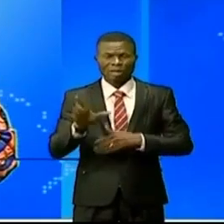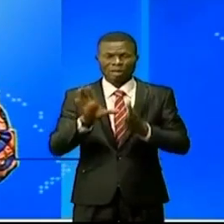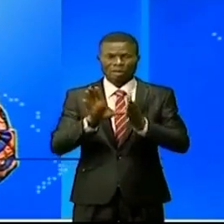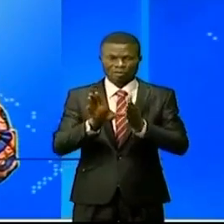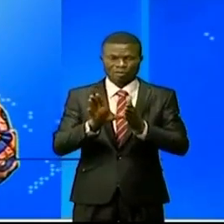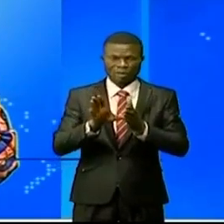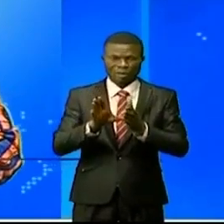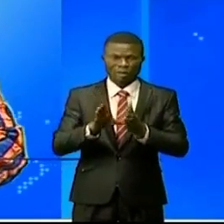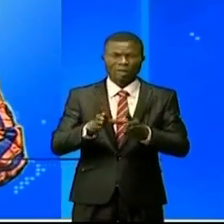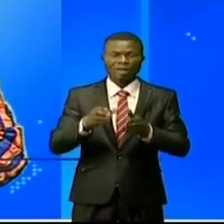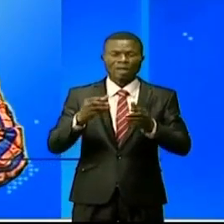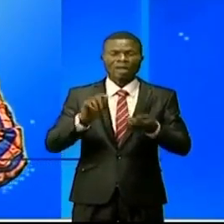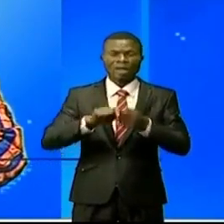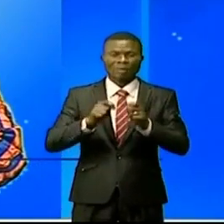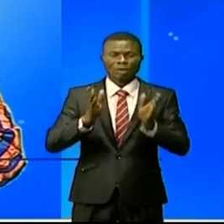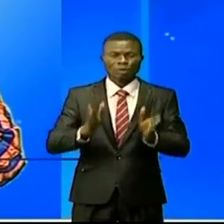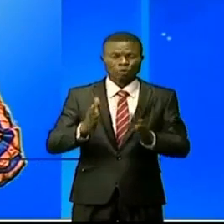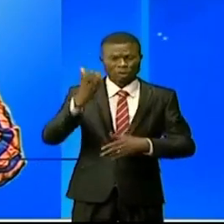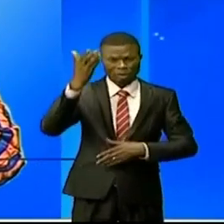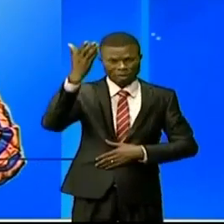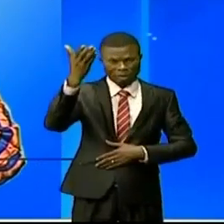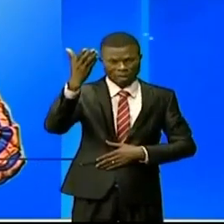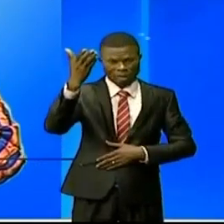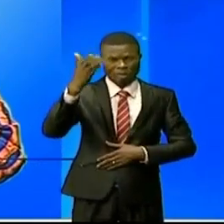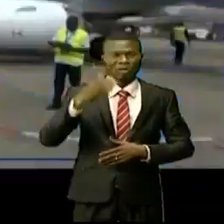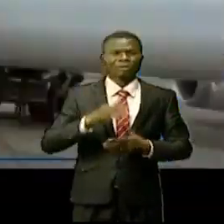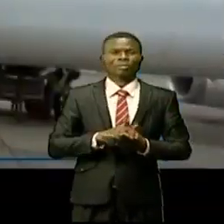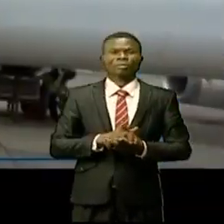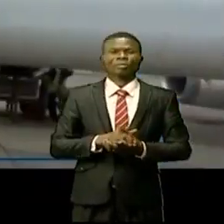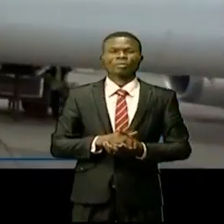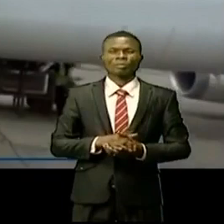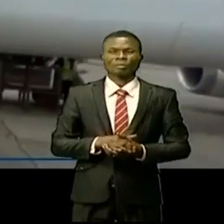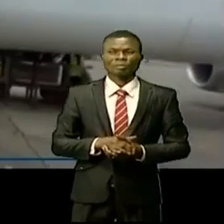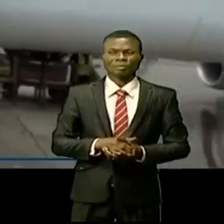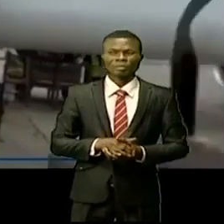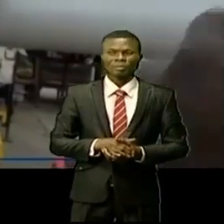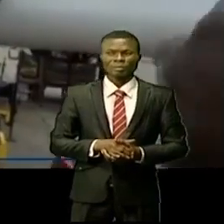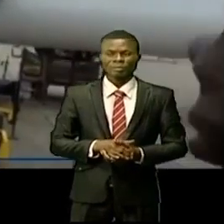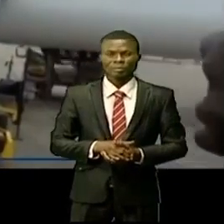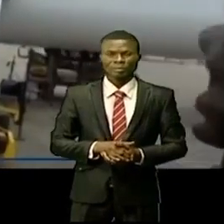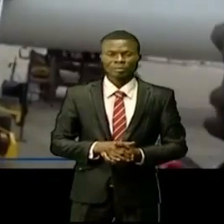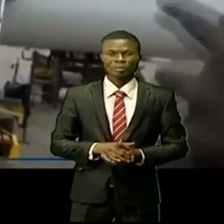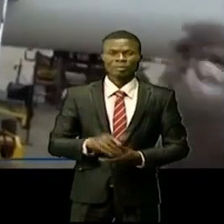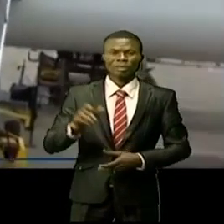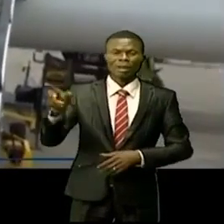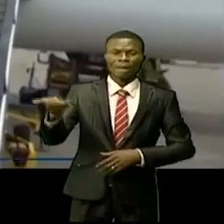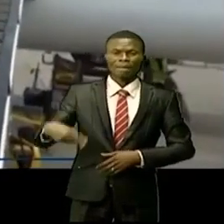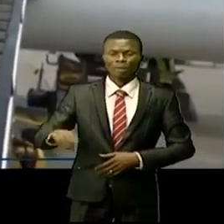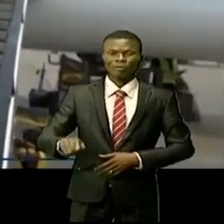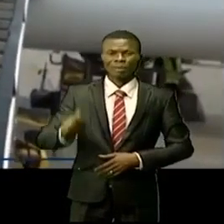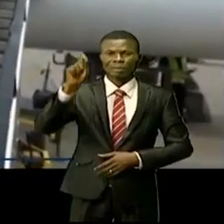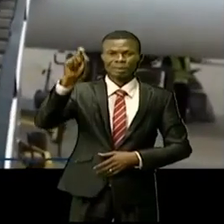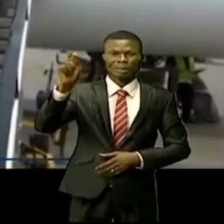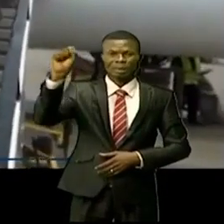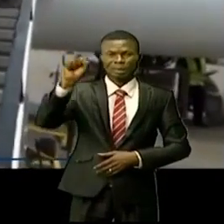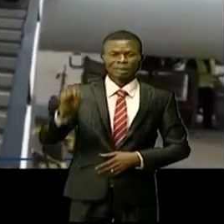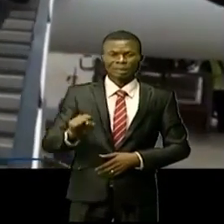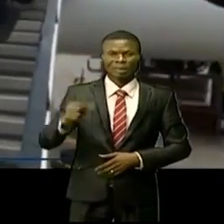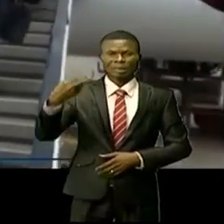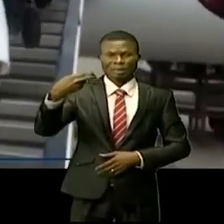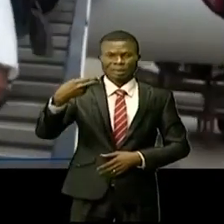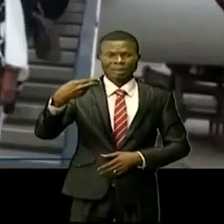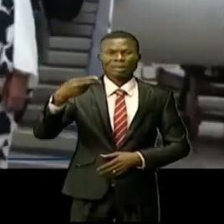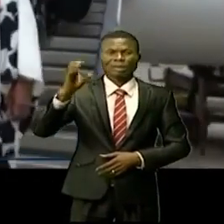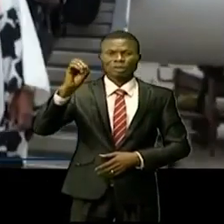Flora Awanga et John Baelongadi. Dans la Tshopo, la vice-première ministre et ministre de l'Environnement,